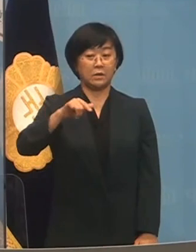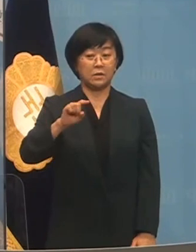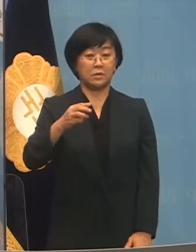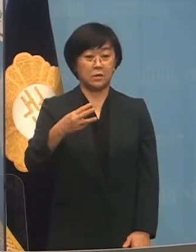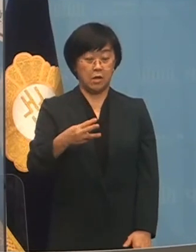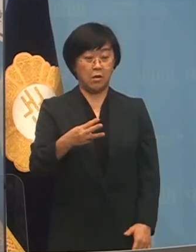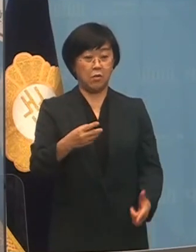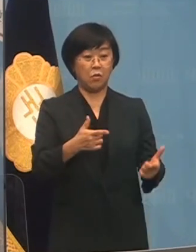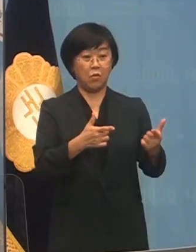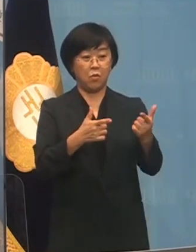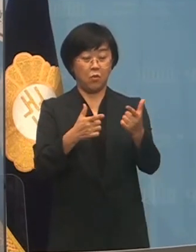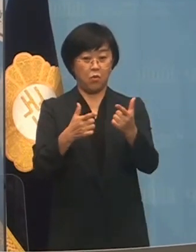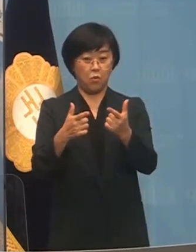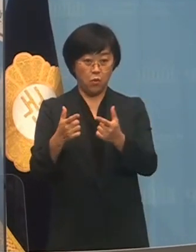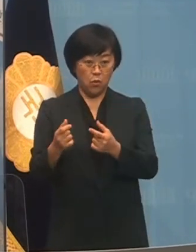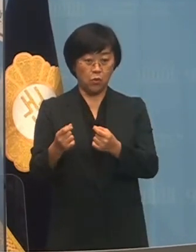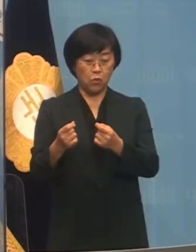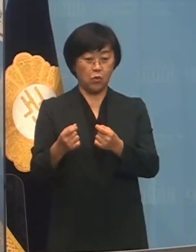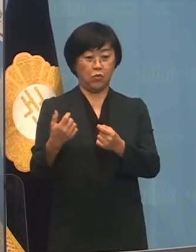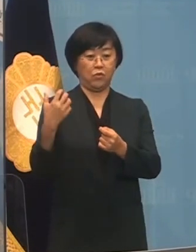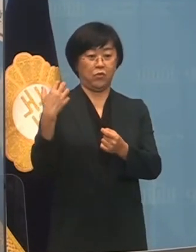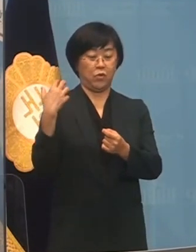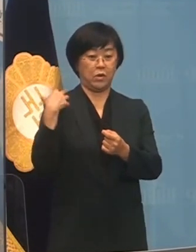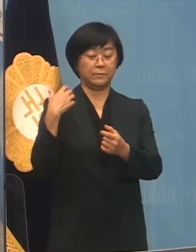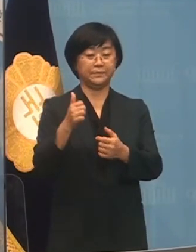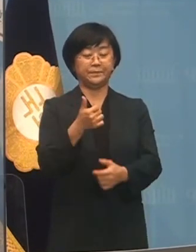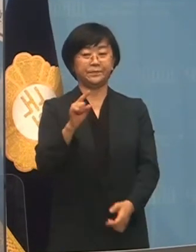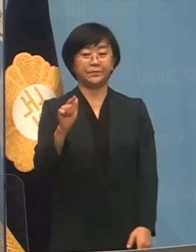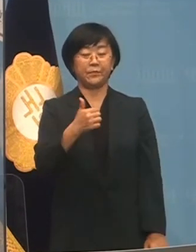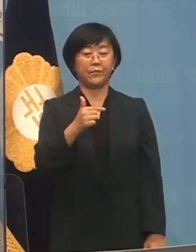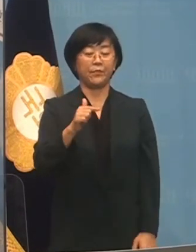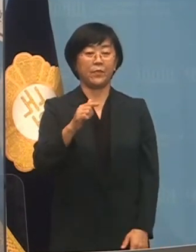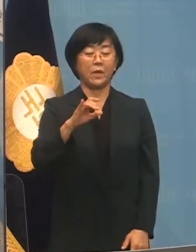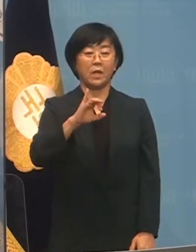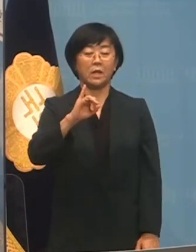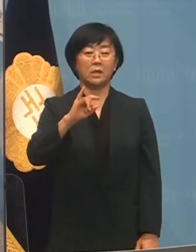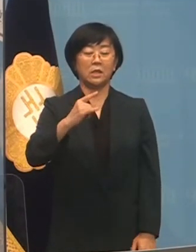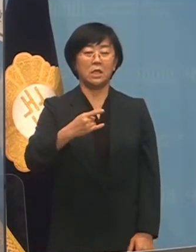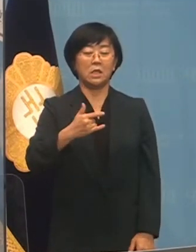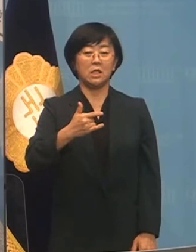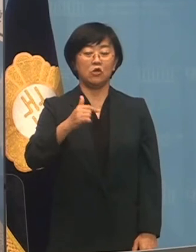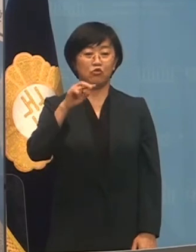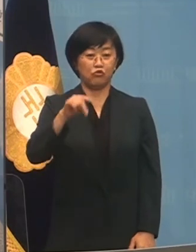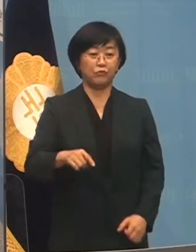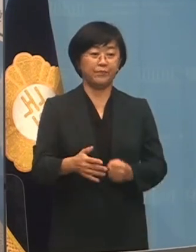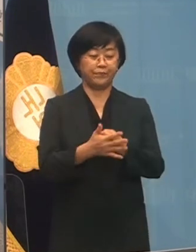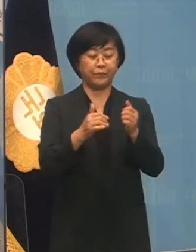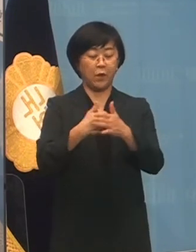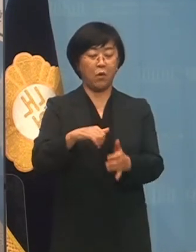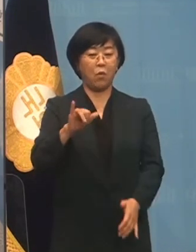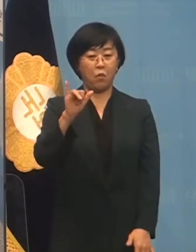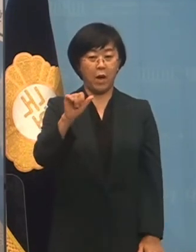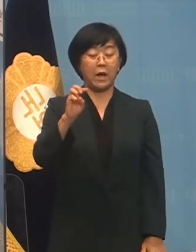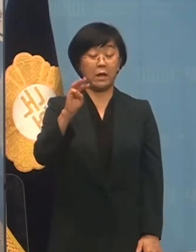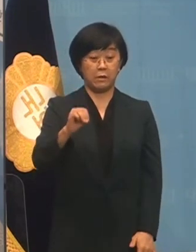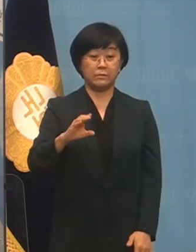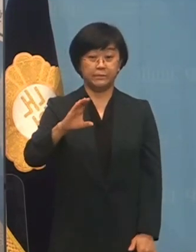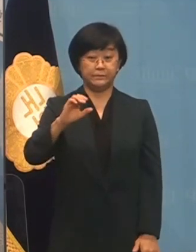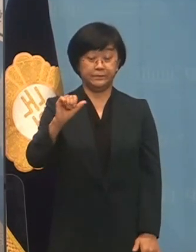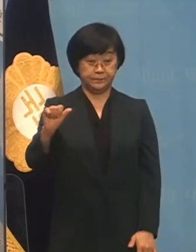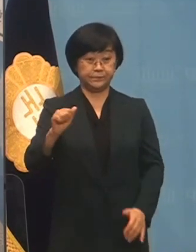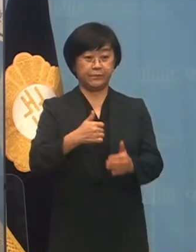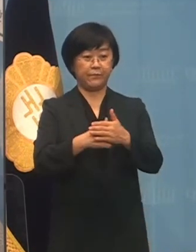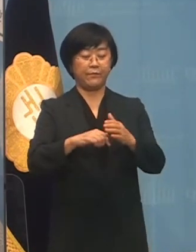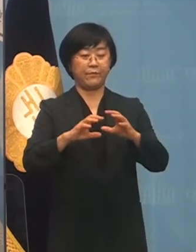비상행동 공동집행위원장님, 황희수 한국 YMCA 전국연맹 대학국제부 간사님이